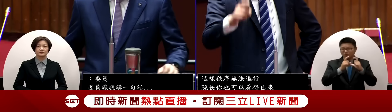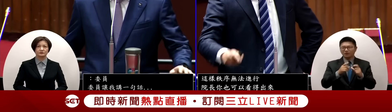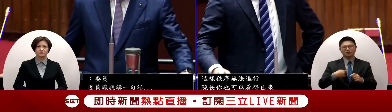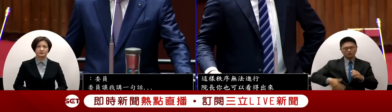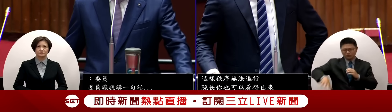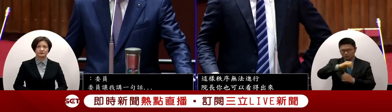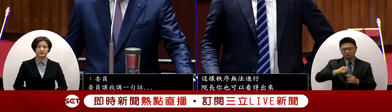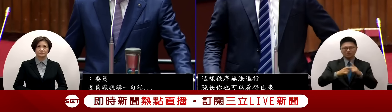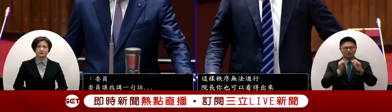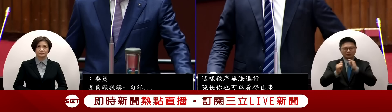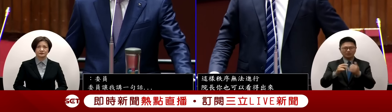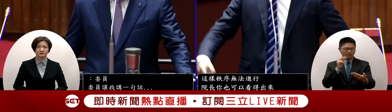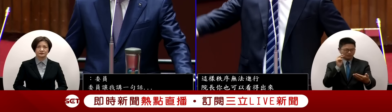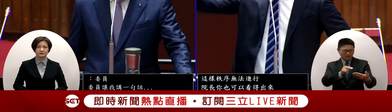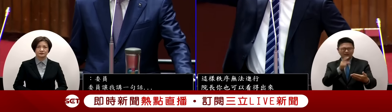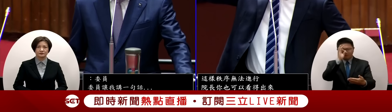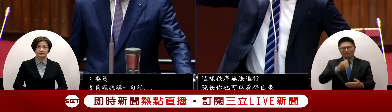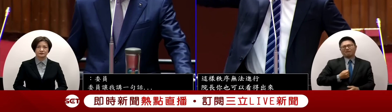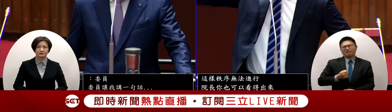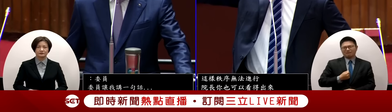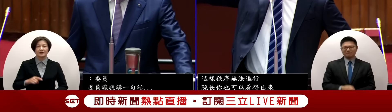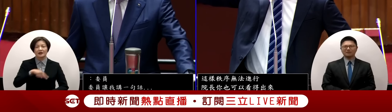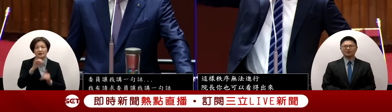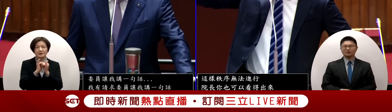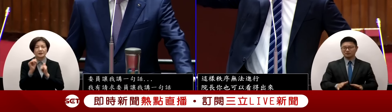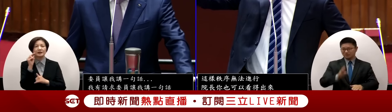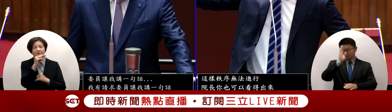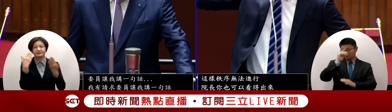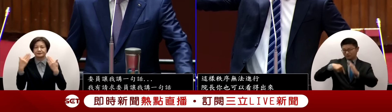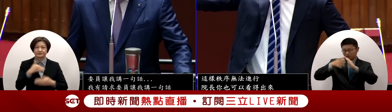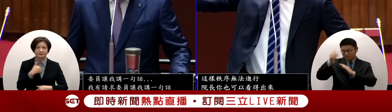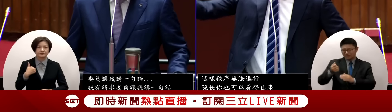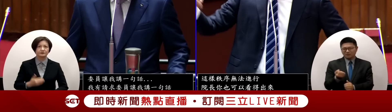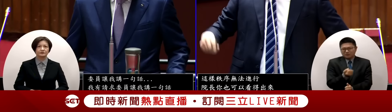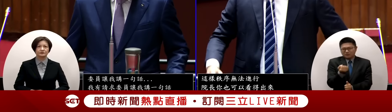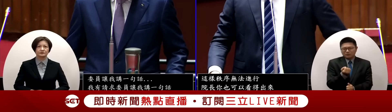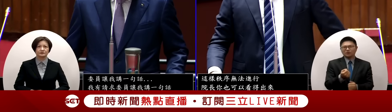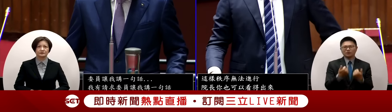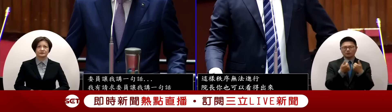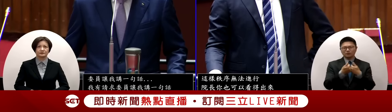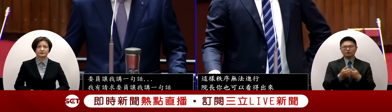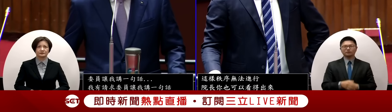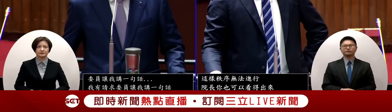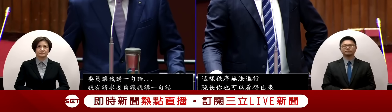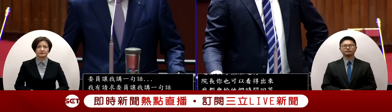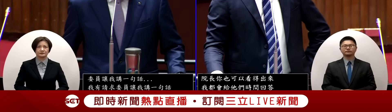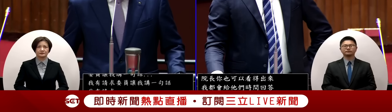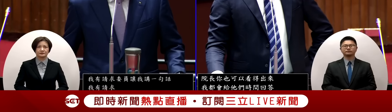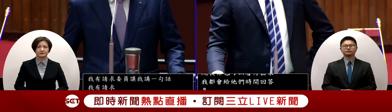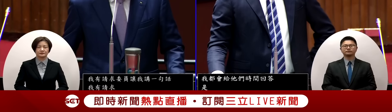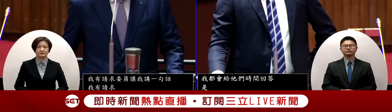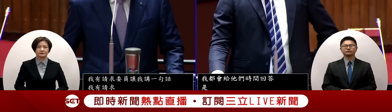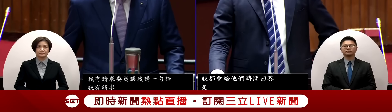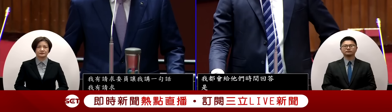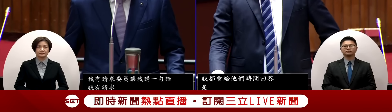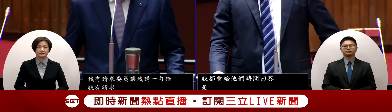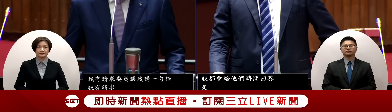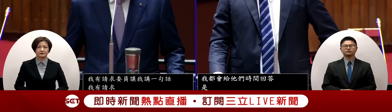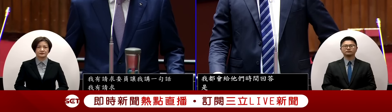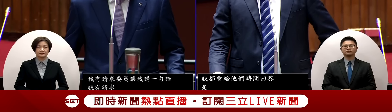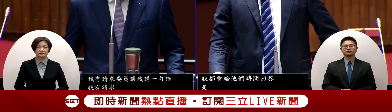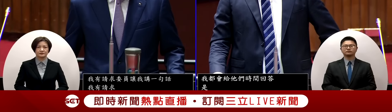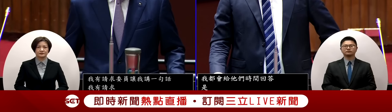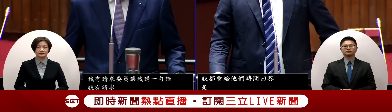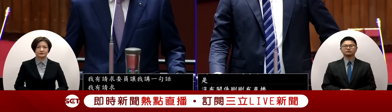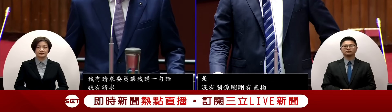民透过直播都看得到。 我希望 是不是可以请院长主持一下秩序？ 时间暂停，跟黄委员报告一下，也跟院长报告一下啊，也